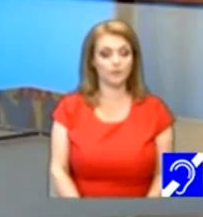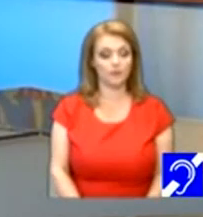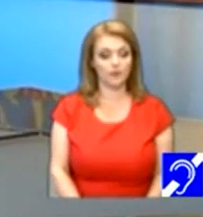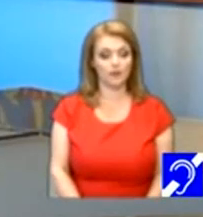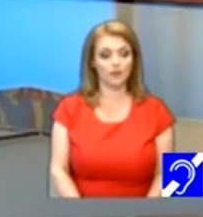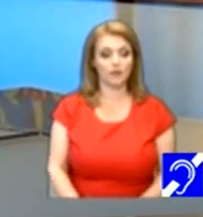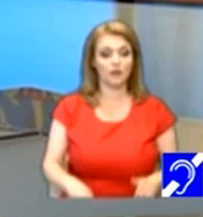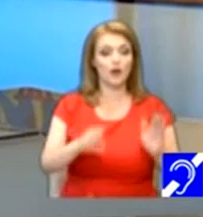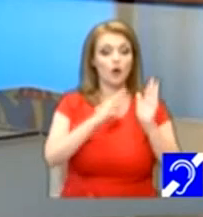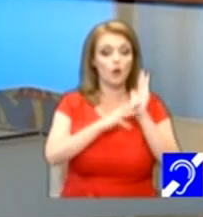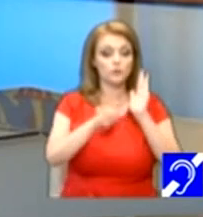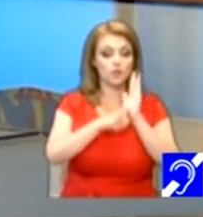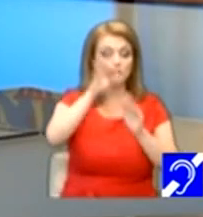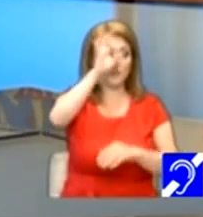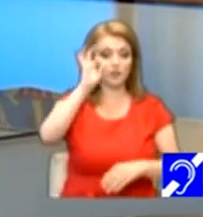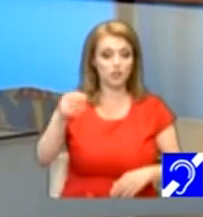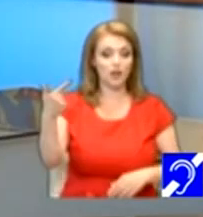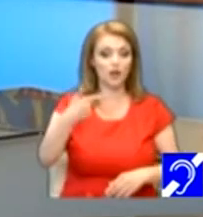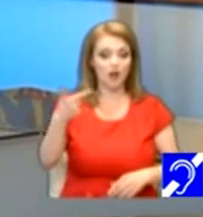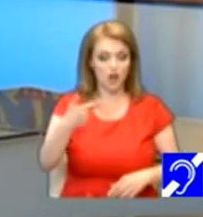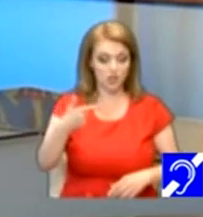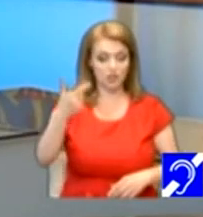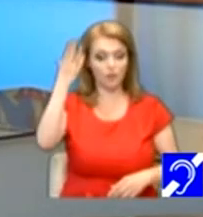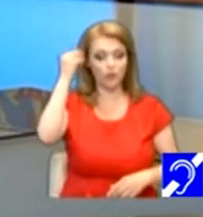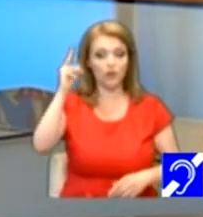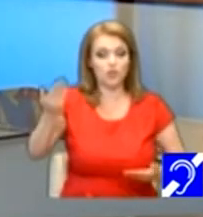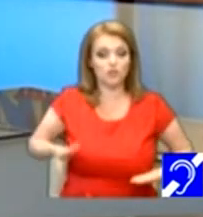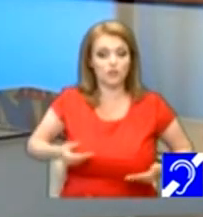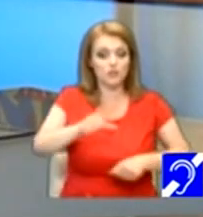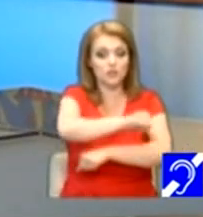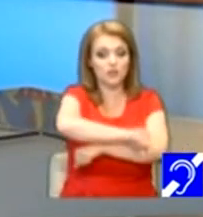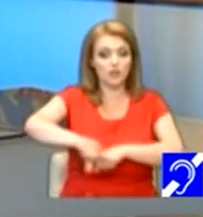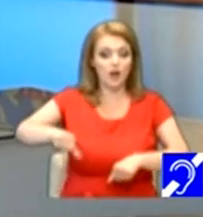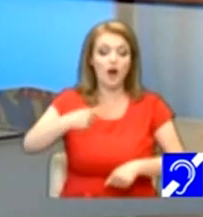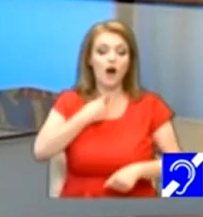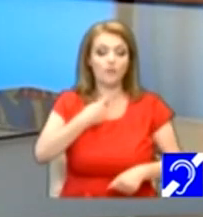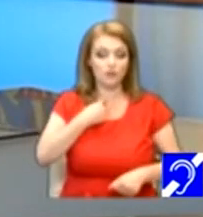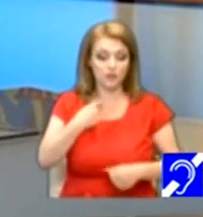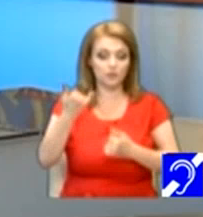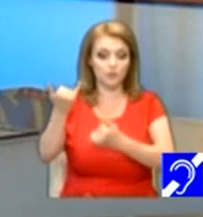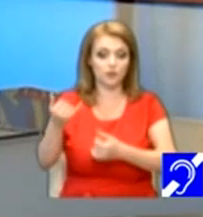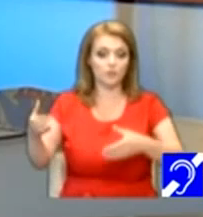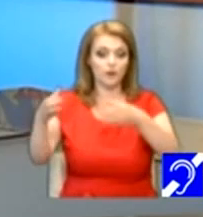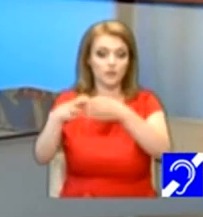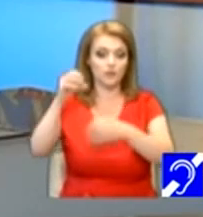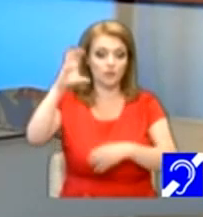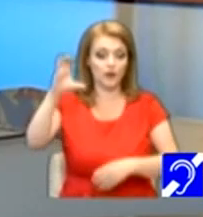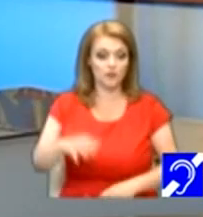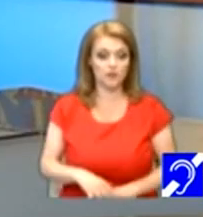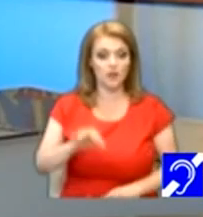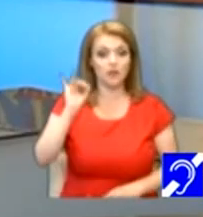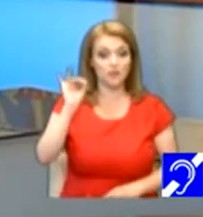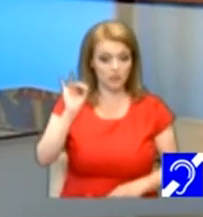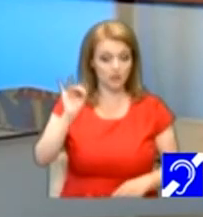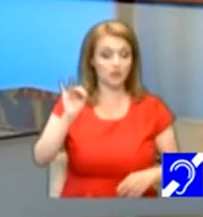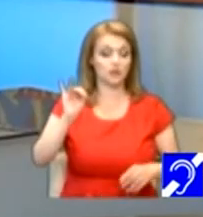Peste 86% dintre cetățenii Republicii Moldova aflați în diaspora au votat pentru Partidul Acțiune și Solidaritate și au